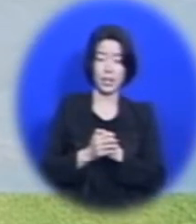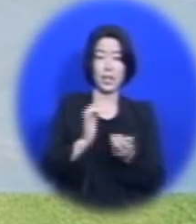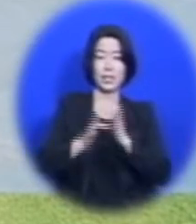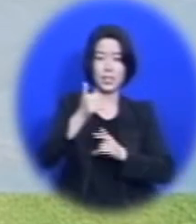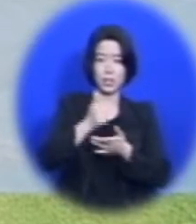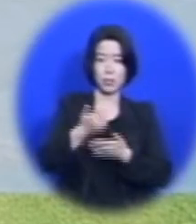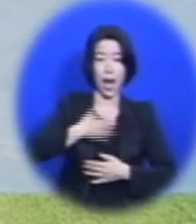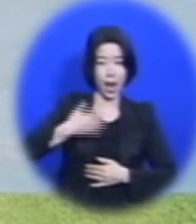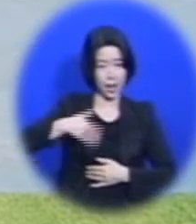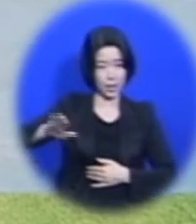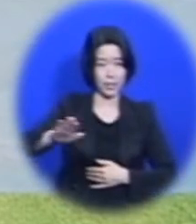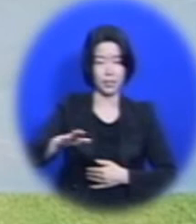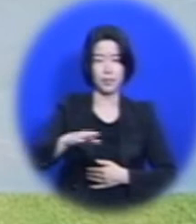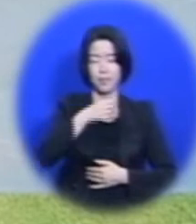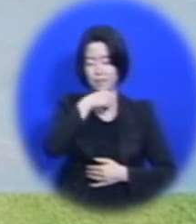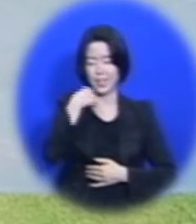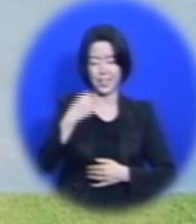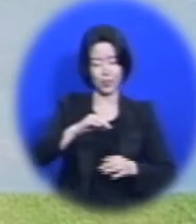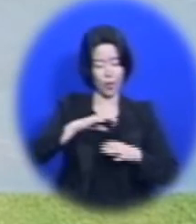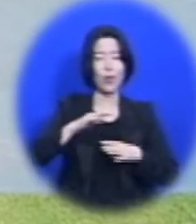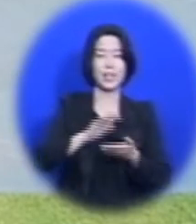예수님을 알아가는 맛은 놀랍습니다.